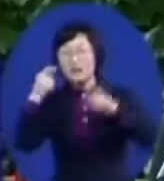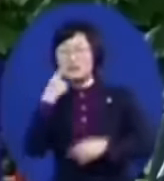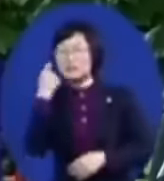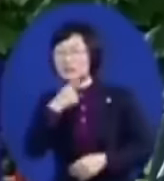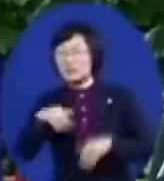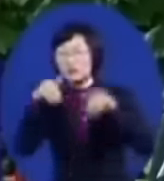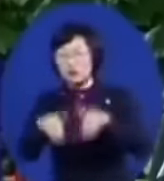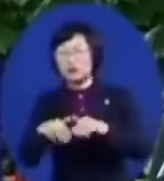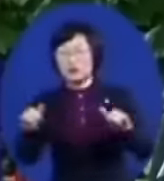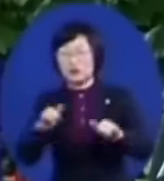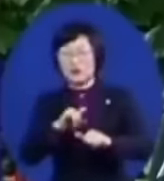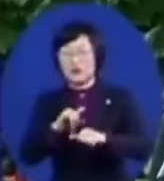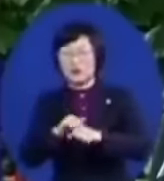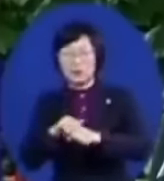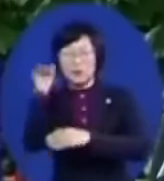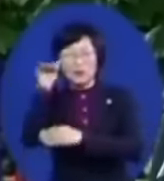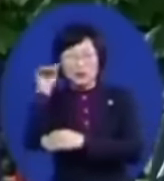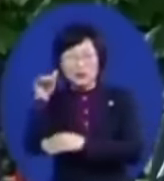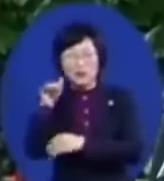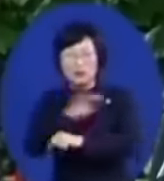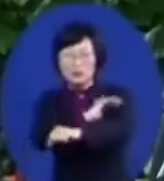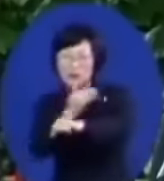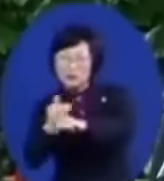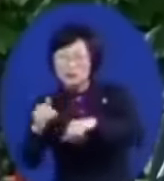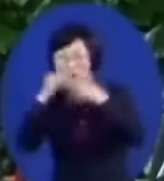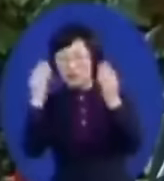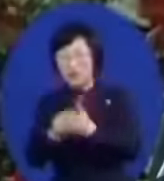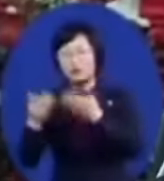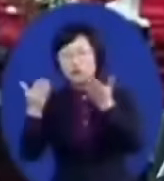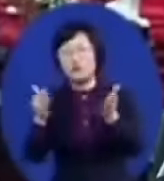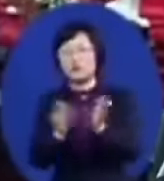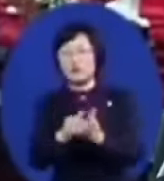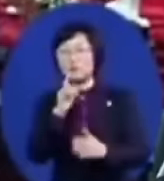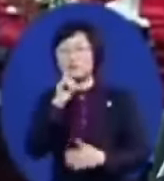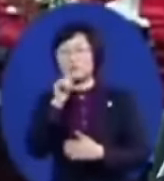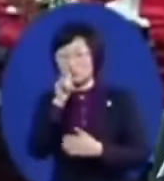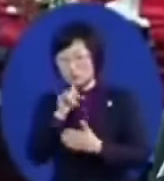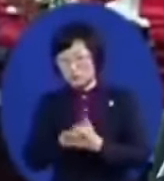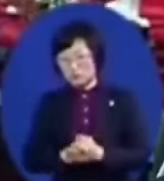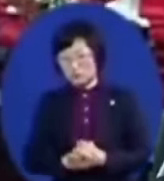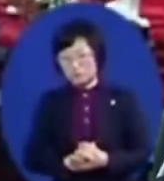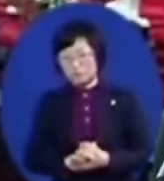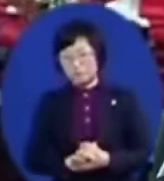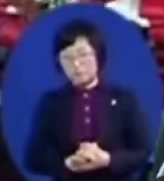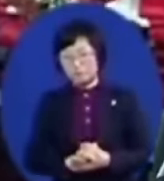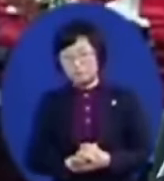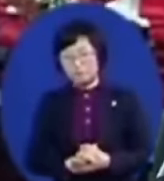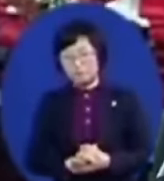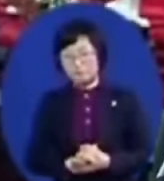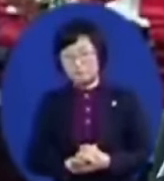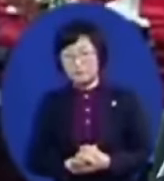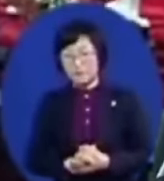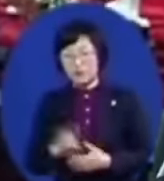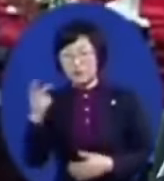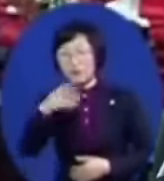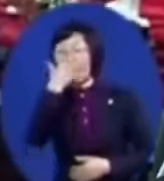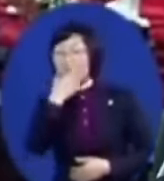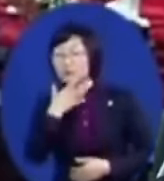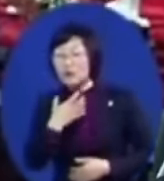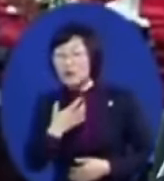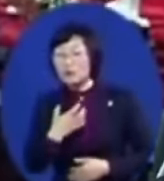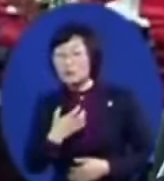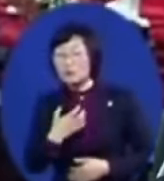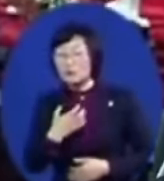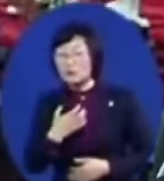낙타와 나귀를 그에게 주셨다. 종이 주인에 대한 평가를 내는 것입니다. 그럼 아브라함의 아들